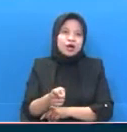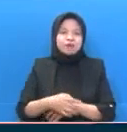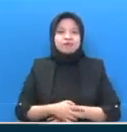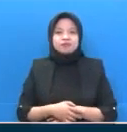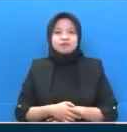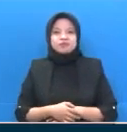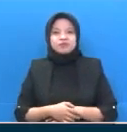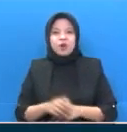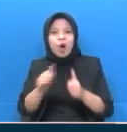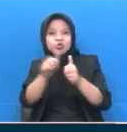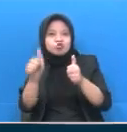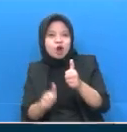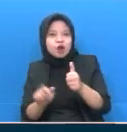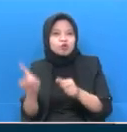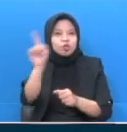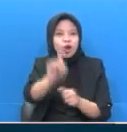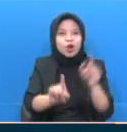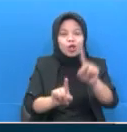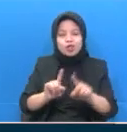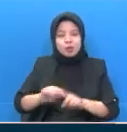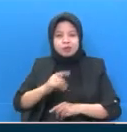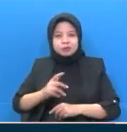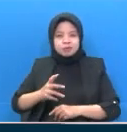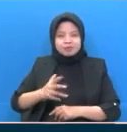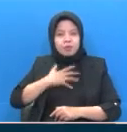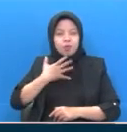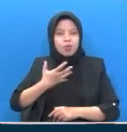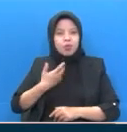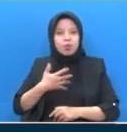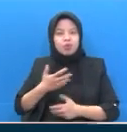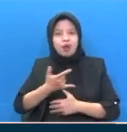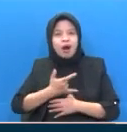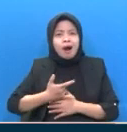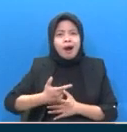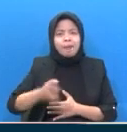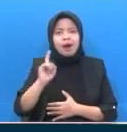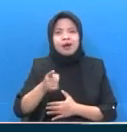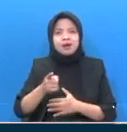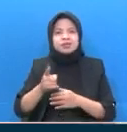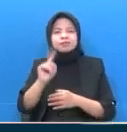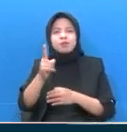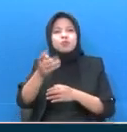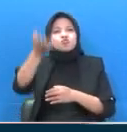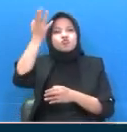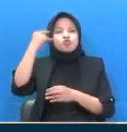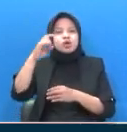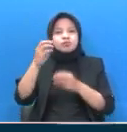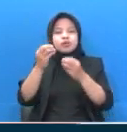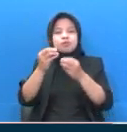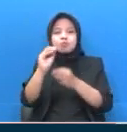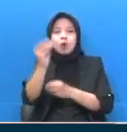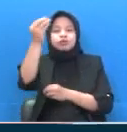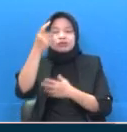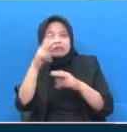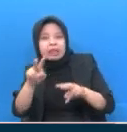ajudan, tetapi kan kedekatan emosional itu selalu ada begitu, apalagi mantan bawahan gitu, Mbak. Nah, terkait